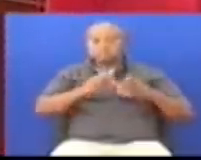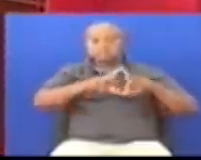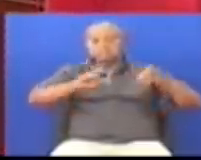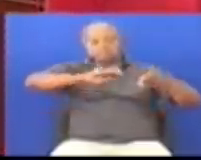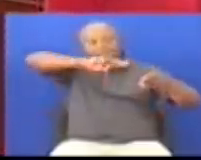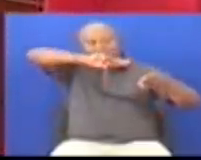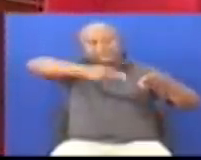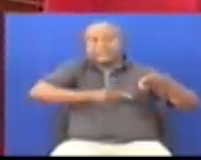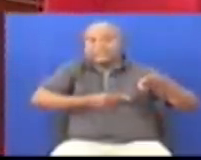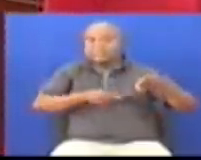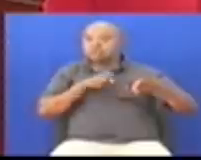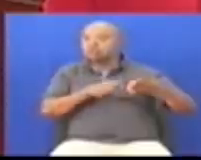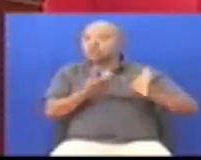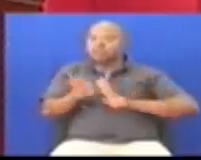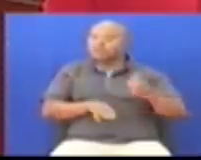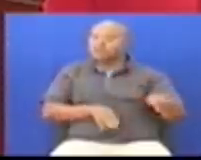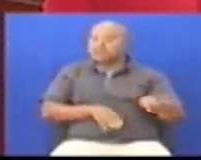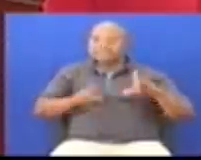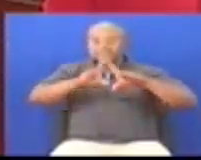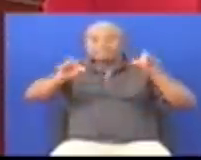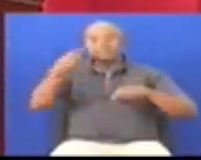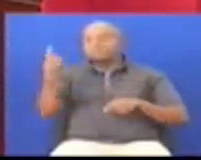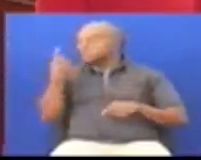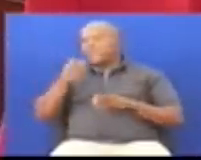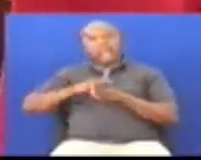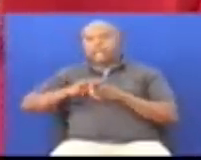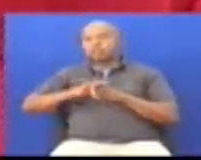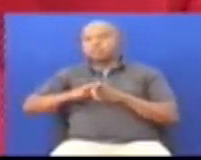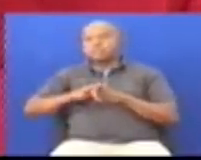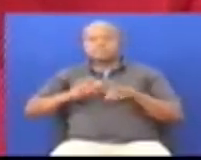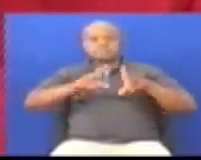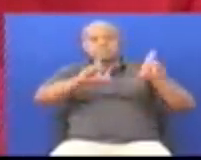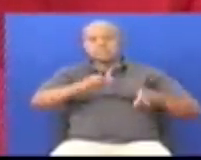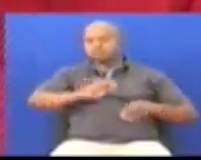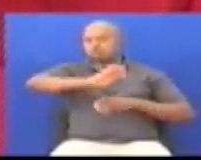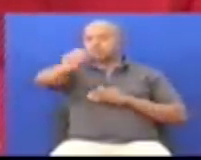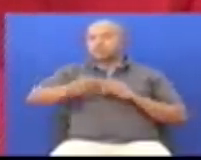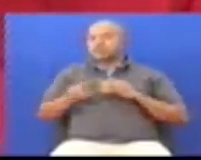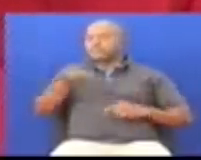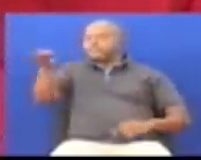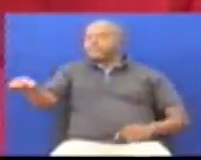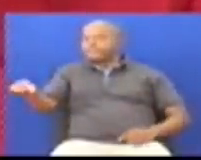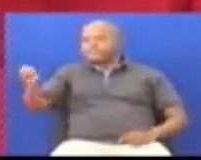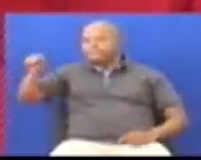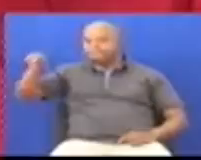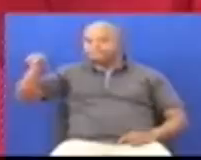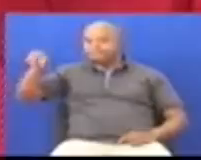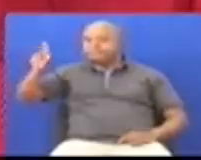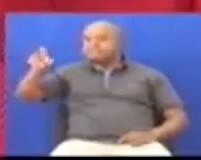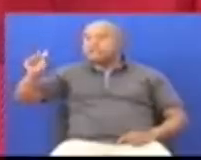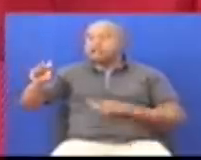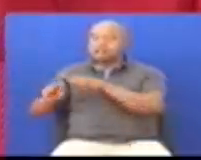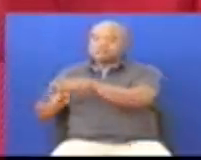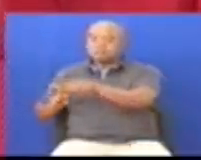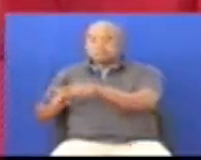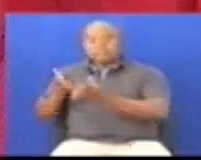kitambulisho, huyu ni marehemu nimemzika, kinapelekwa. Tayari NIDA inakuwa updated kwamba